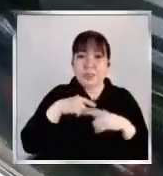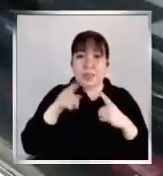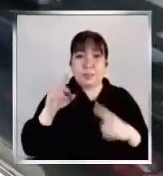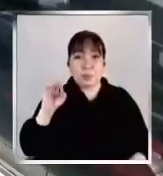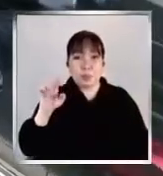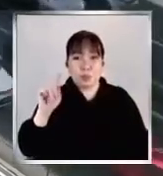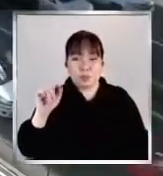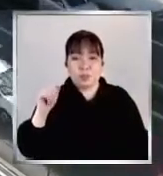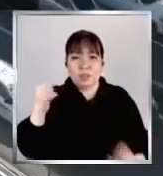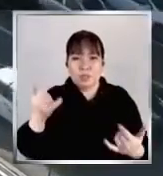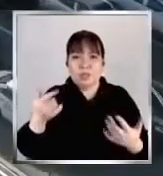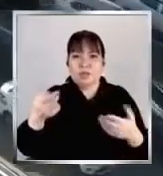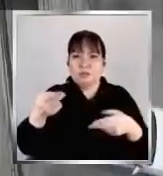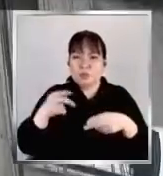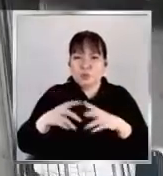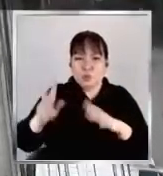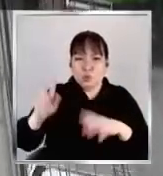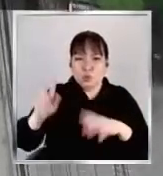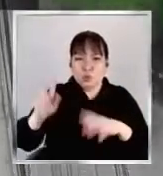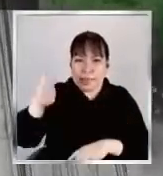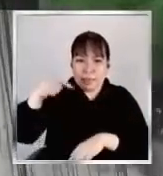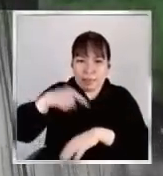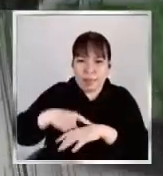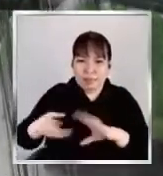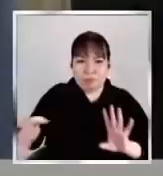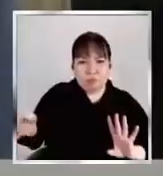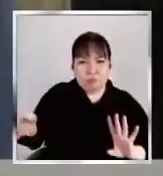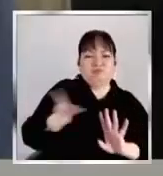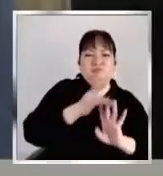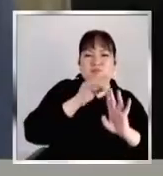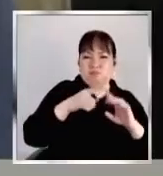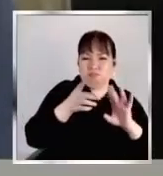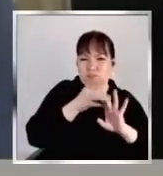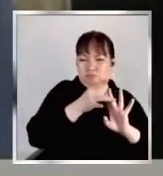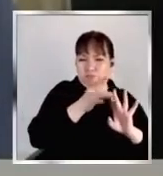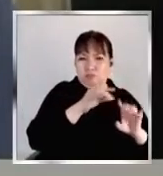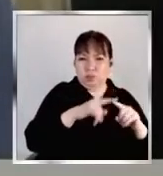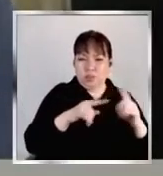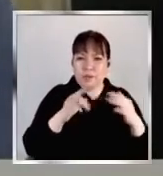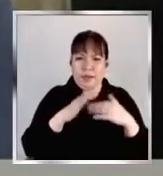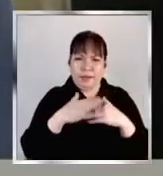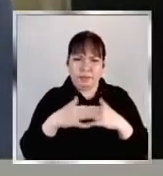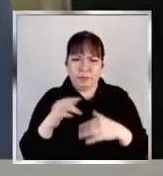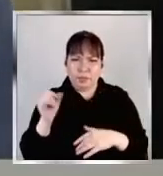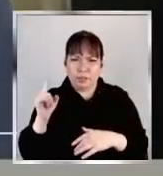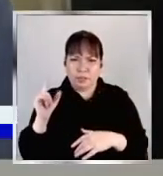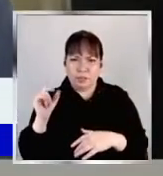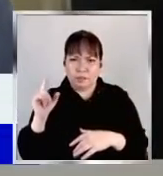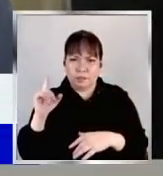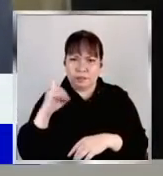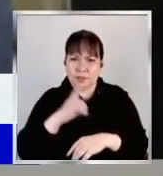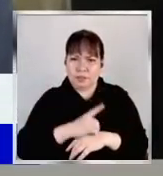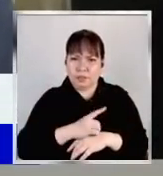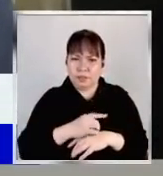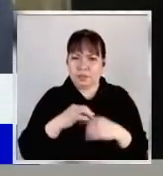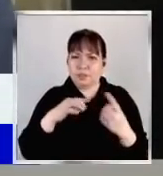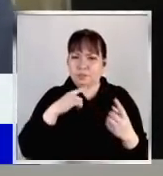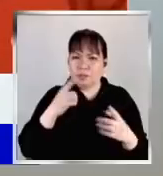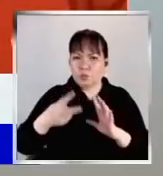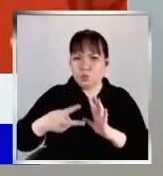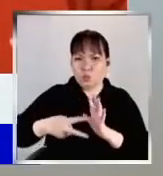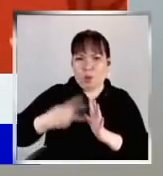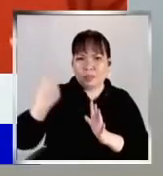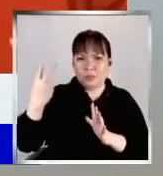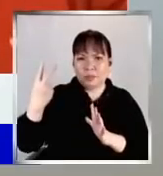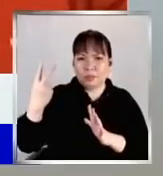ang itinaas ng positivity rate sa loob lang ng 11 araw. It seems like it's doubling every 2 days.